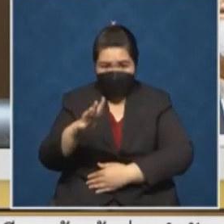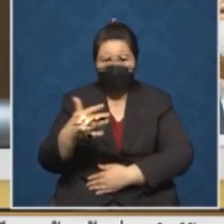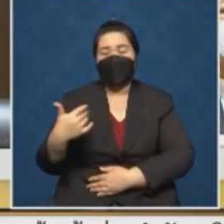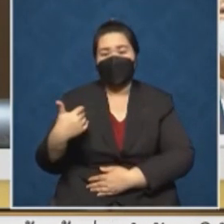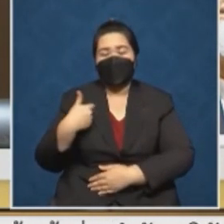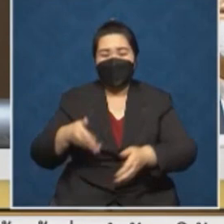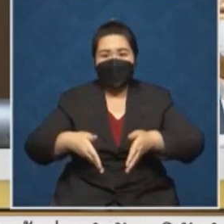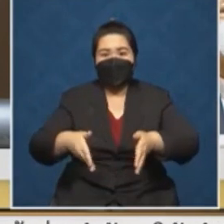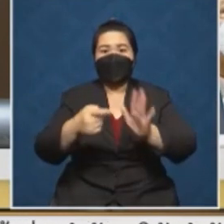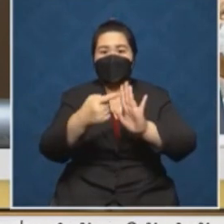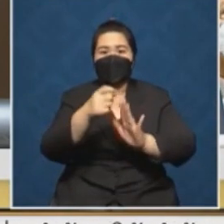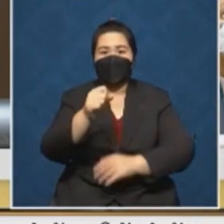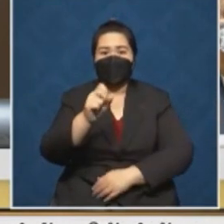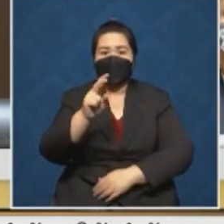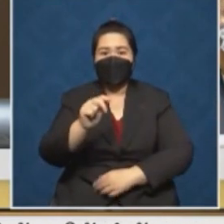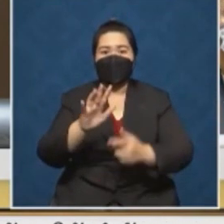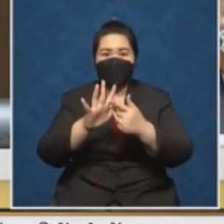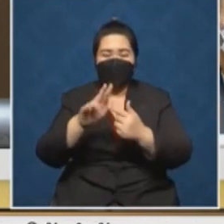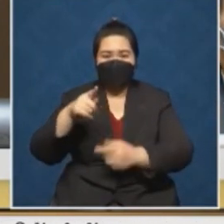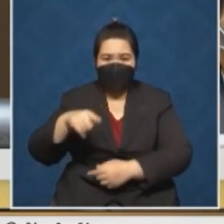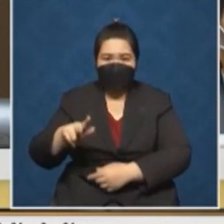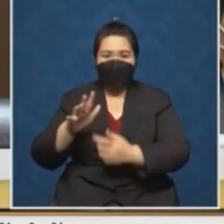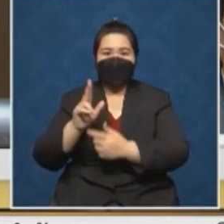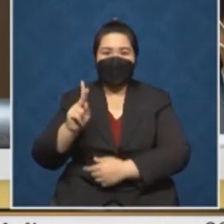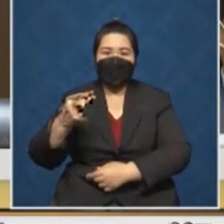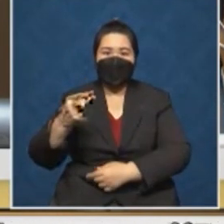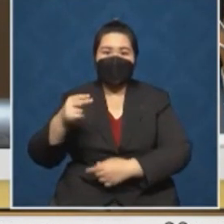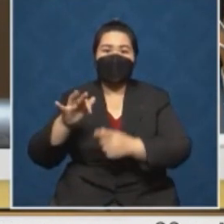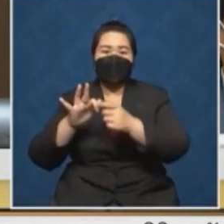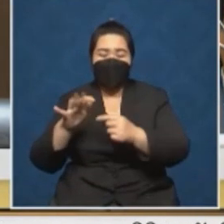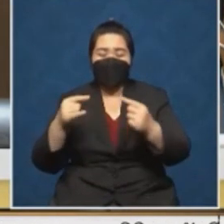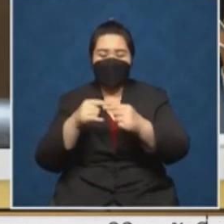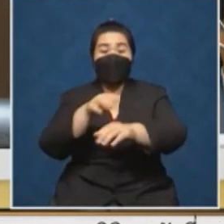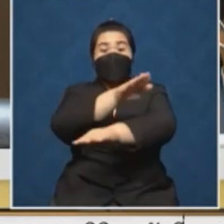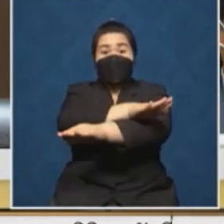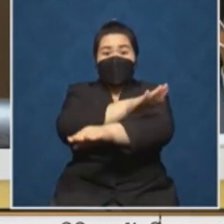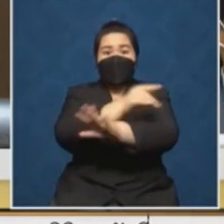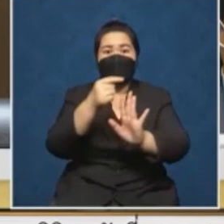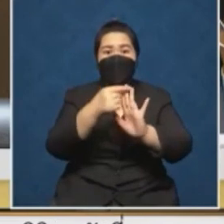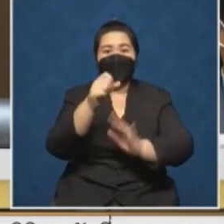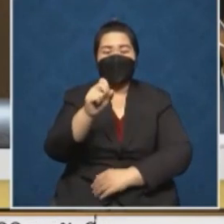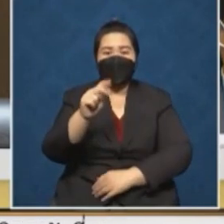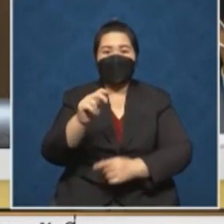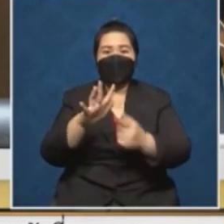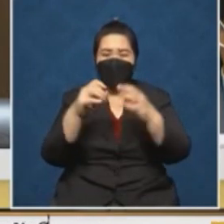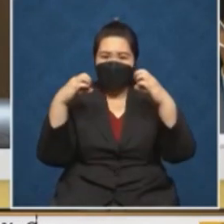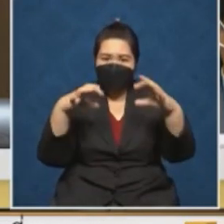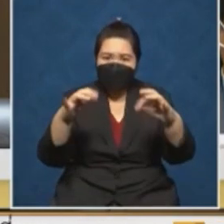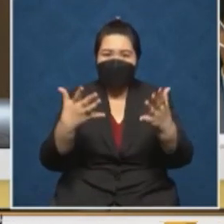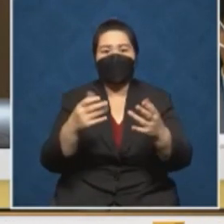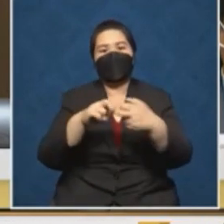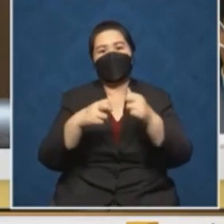เสนาปากไห่นะครับเรื่องไฟฟ้าส่องแสงสว่างตั้งแต่บริเวณแยกเสนาไปถึงวัดโบสถ์ล่างนะครับตอนนี้ได้เกิดอุบัติเหตุบ่อ